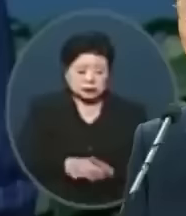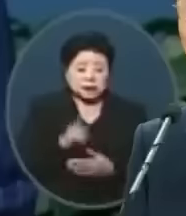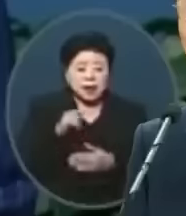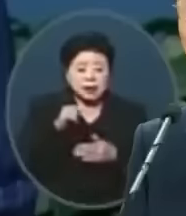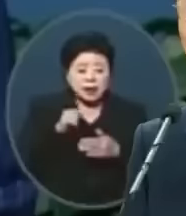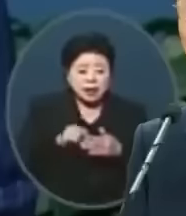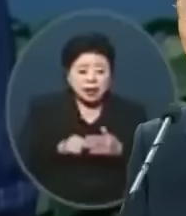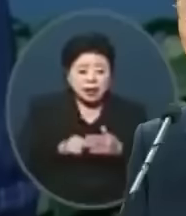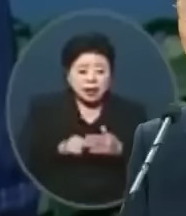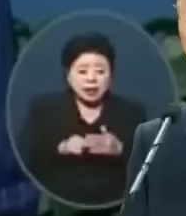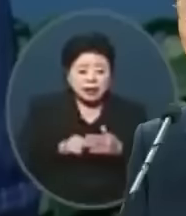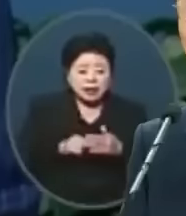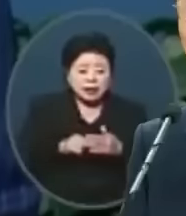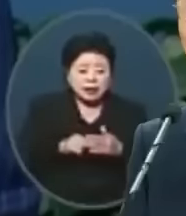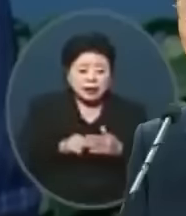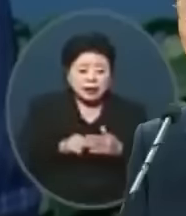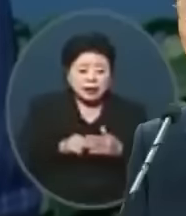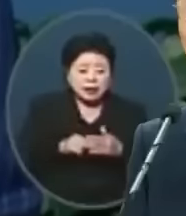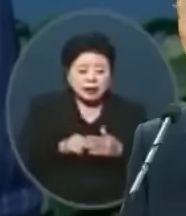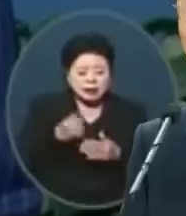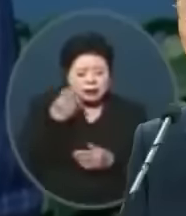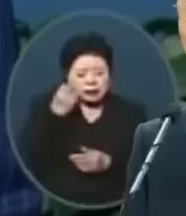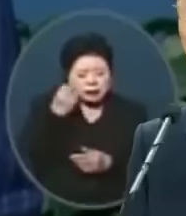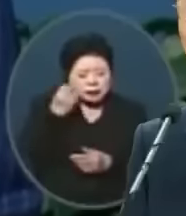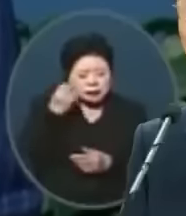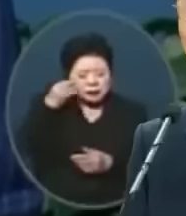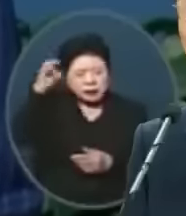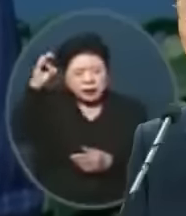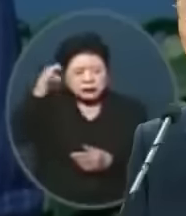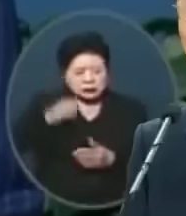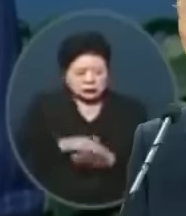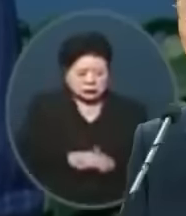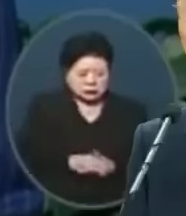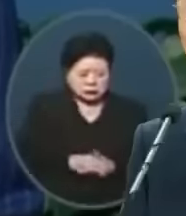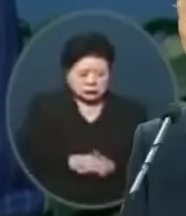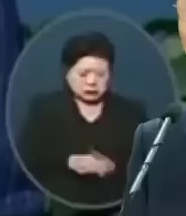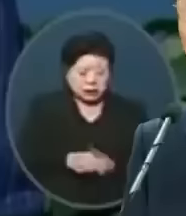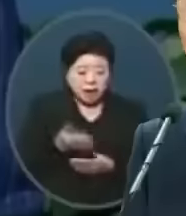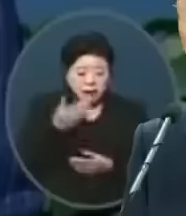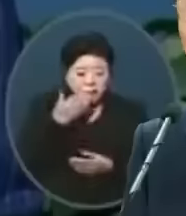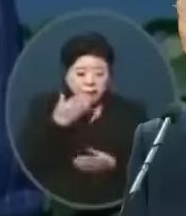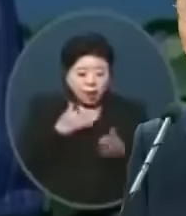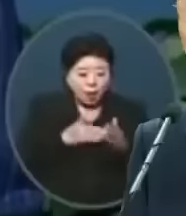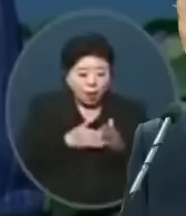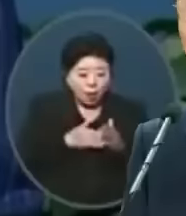마음에 좀 이상한 생각이 들어요. 그래서 식사를 하고